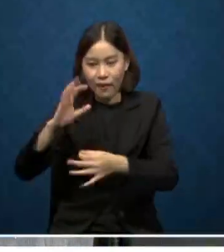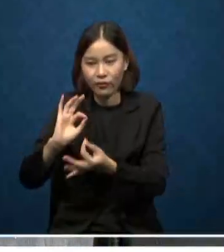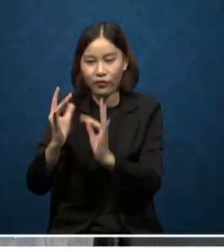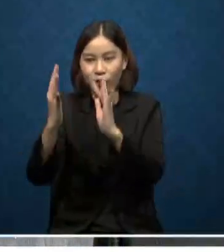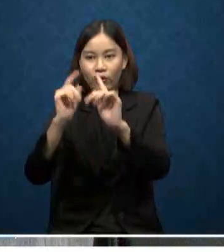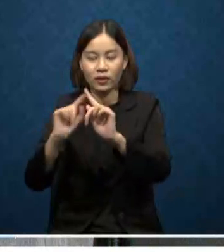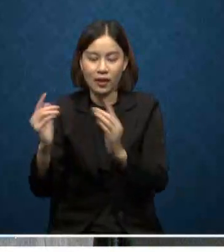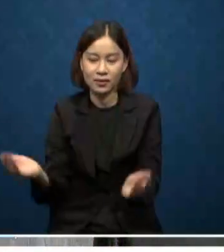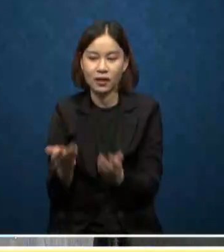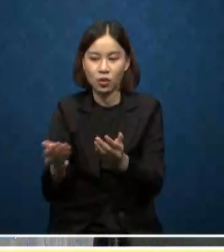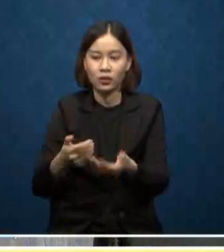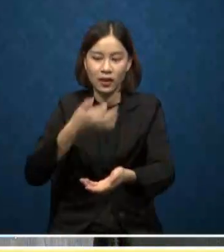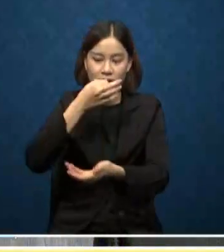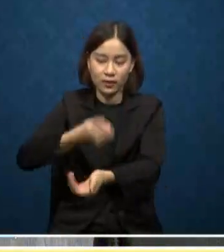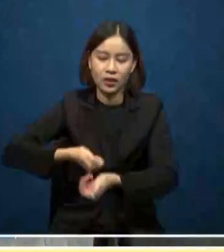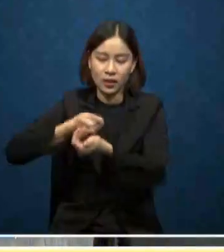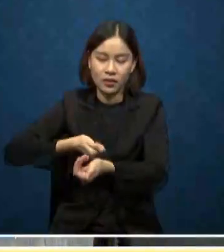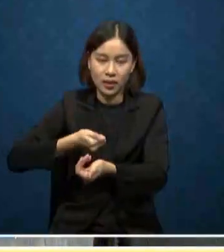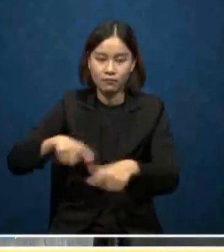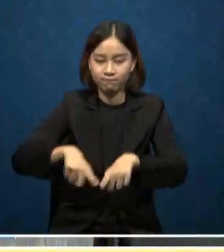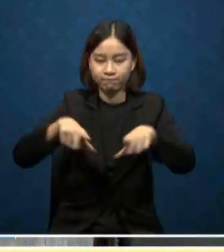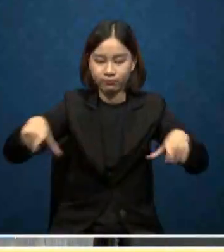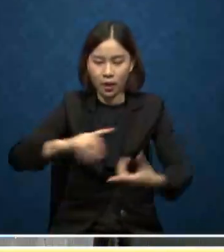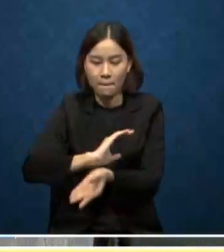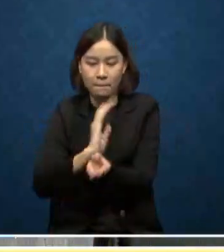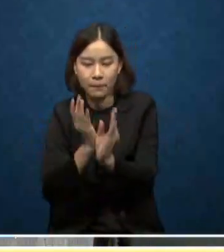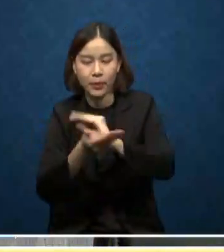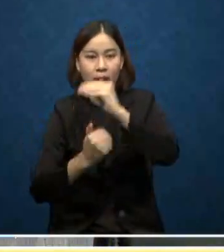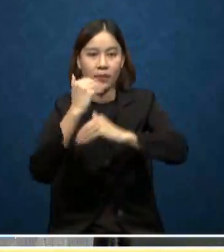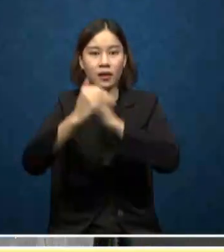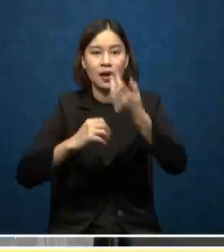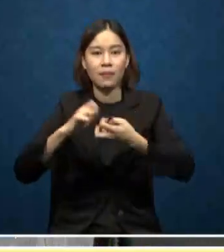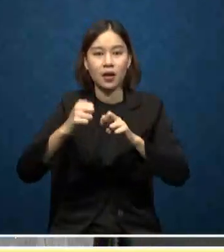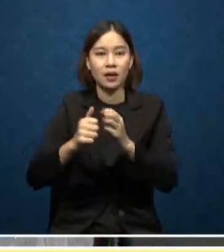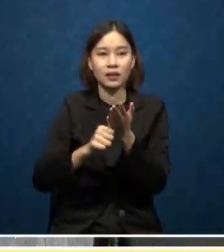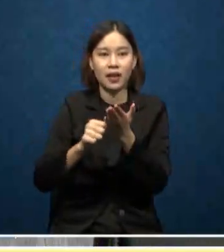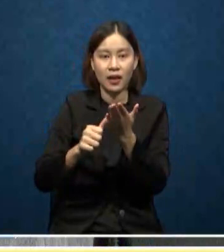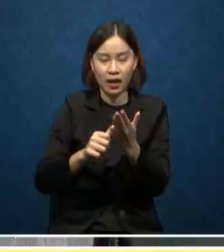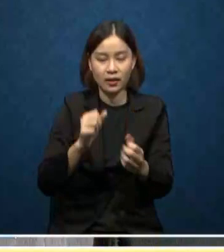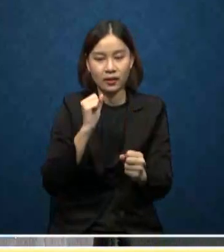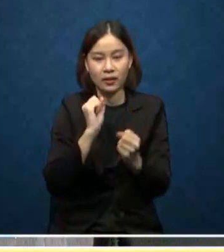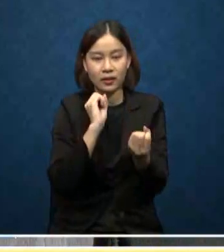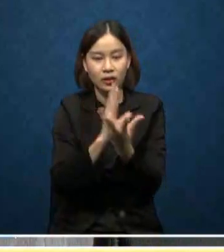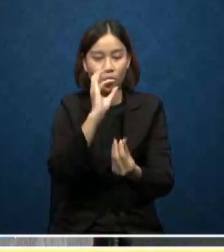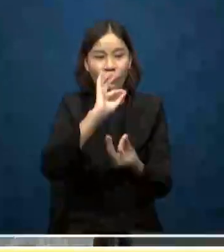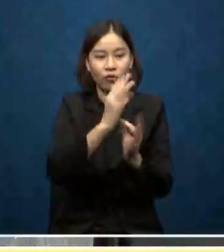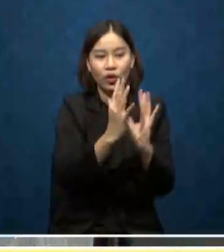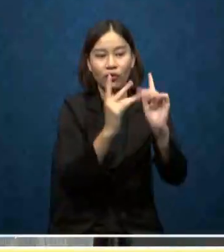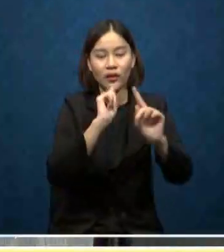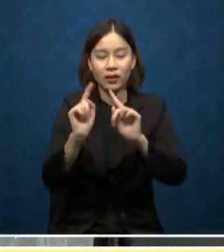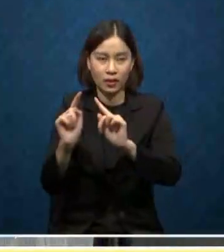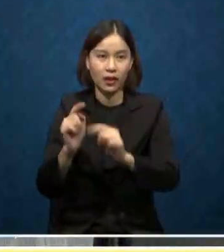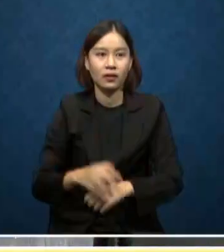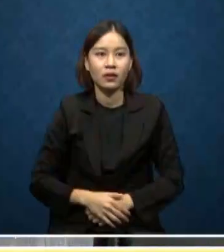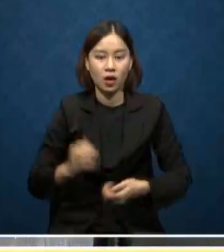ลอดจนสนับสนุนเกษตรกรในการปรับพื้นที่การเกษตรและแก้ปัญหาการบุกรุกเผาป่าทำการเกษตรโดย